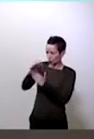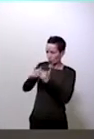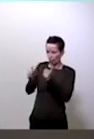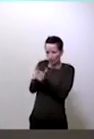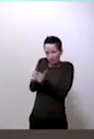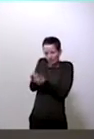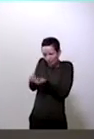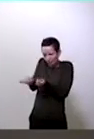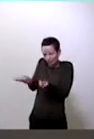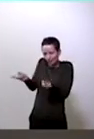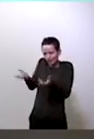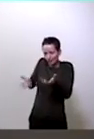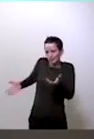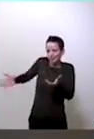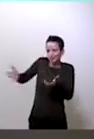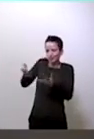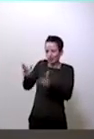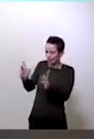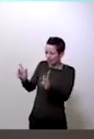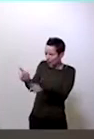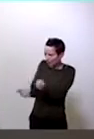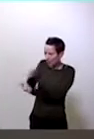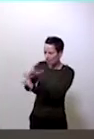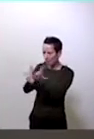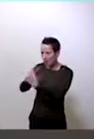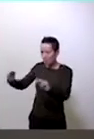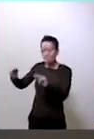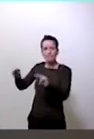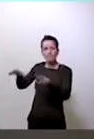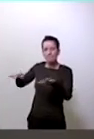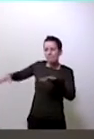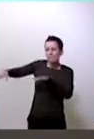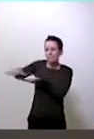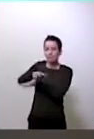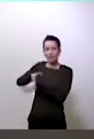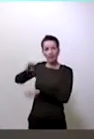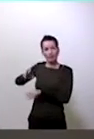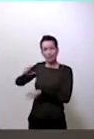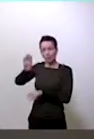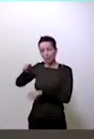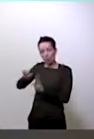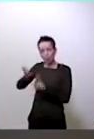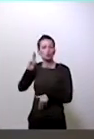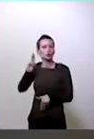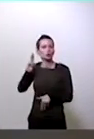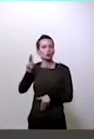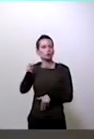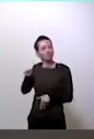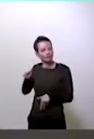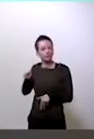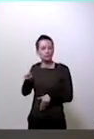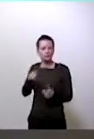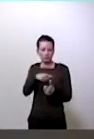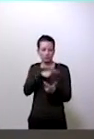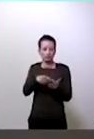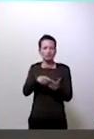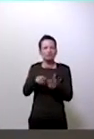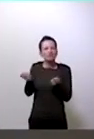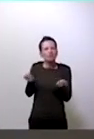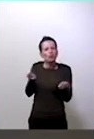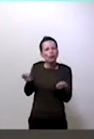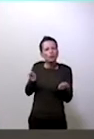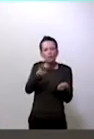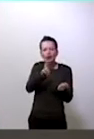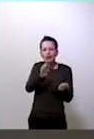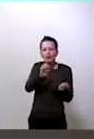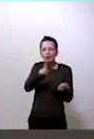revalorisé, apaisé et d'une trame verte et bleue qui est renforcée. C'est la renaturation. La régulation, c'est quoi? La